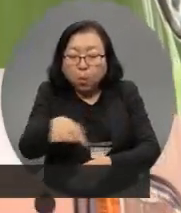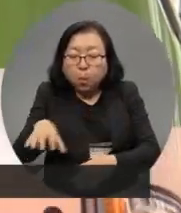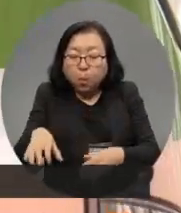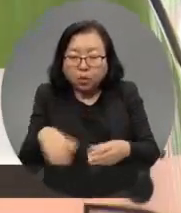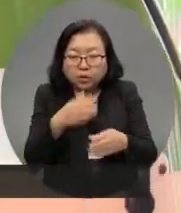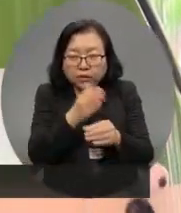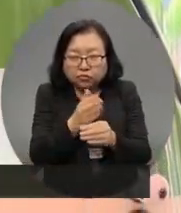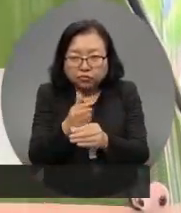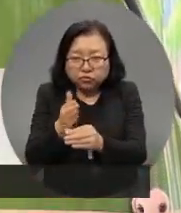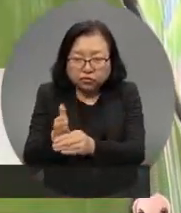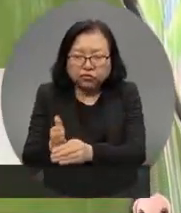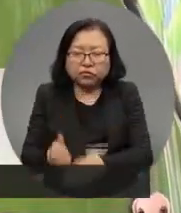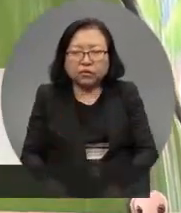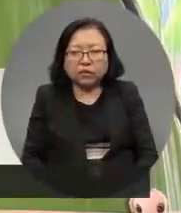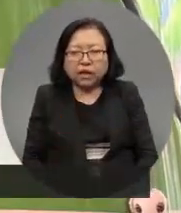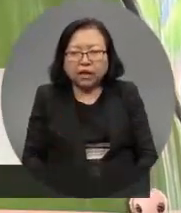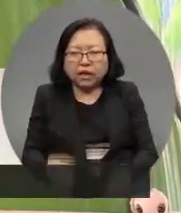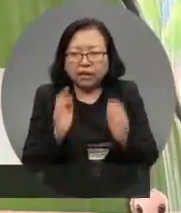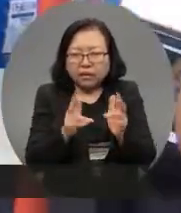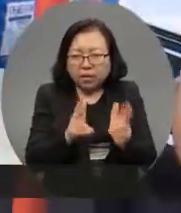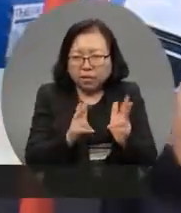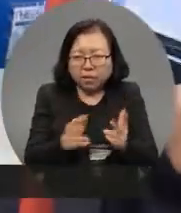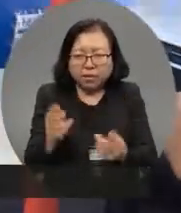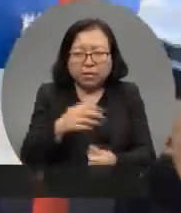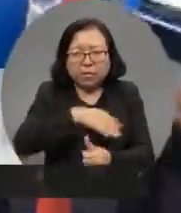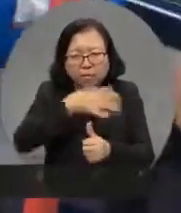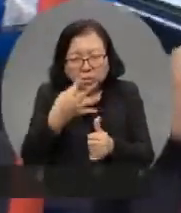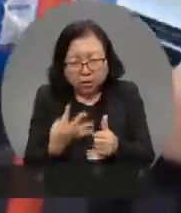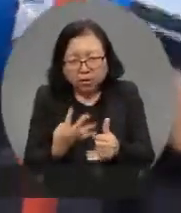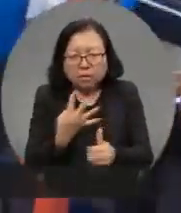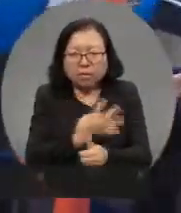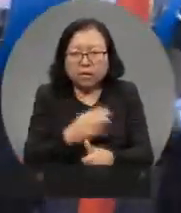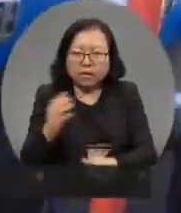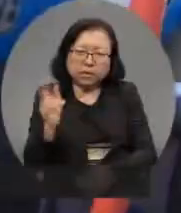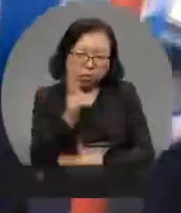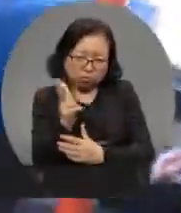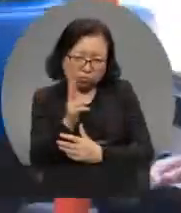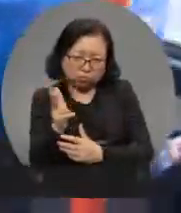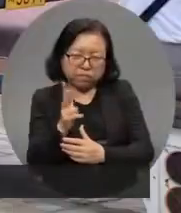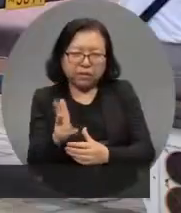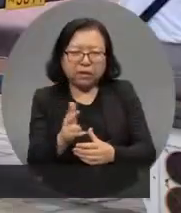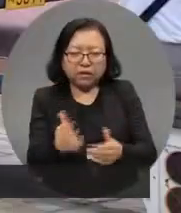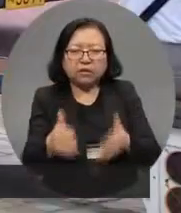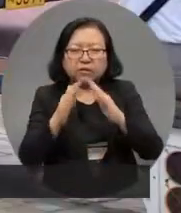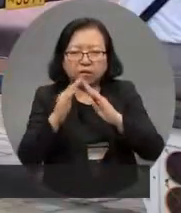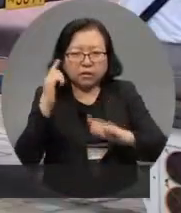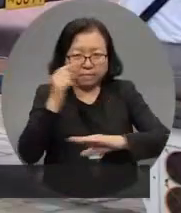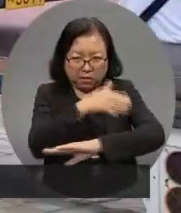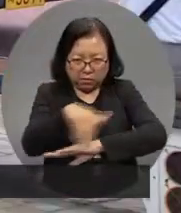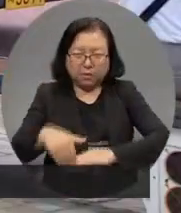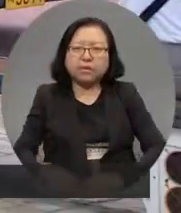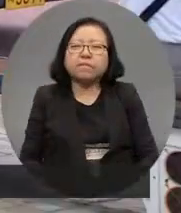거점 승강장에 냉난방기와 와이파이, CCTV 등의 시설을 확충할 계획입니다.